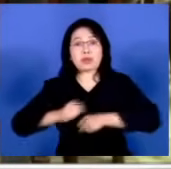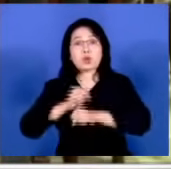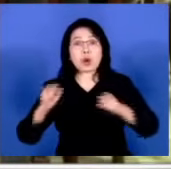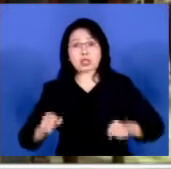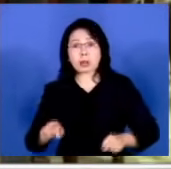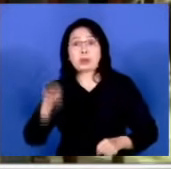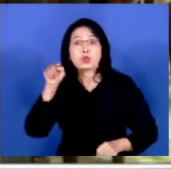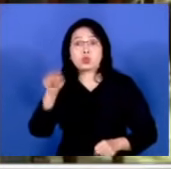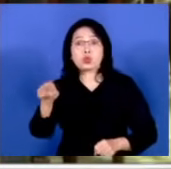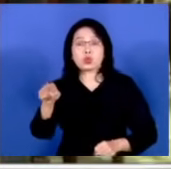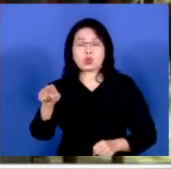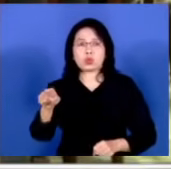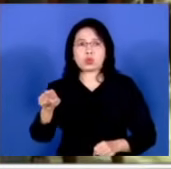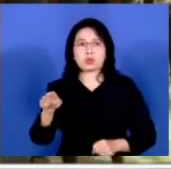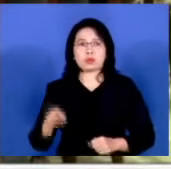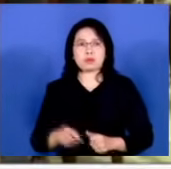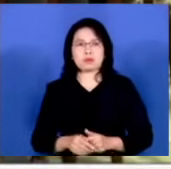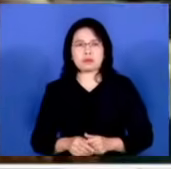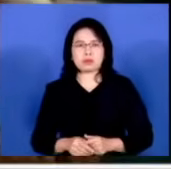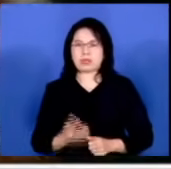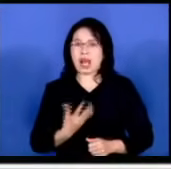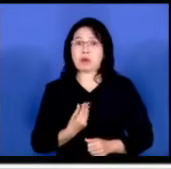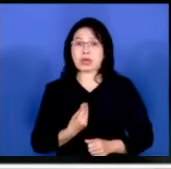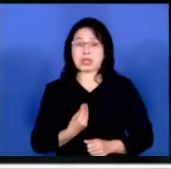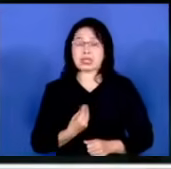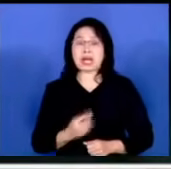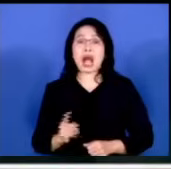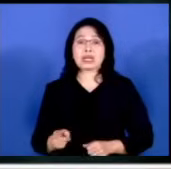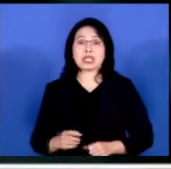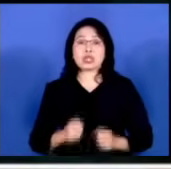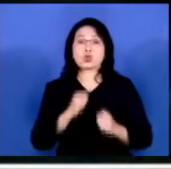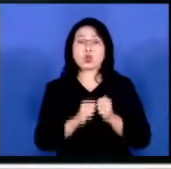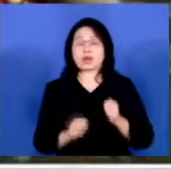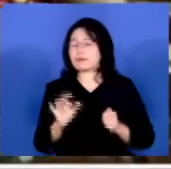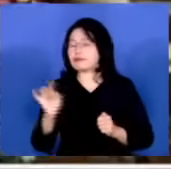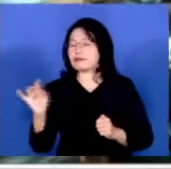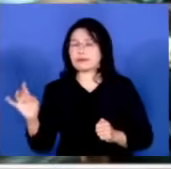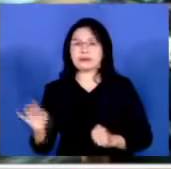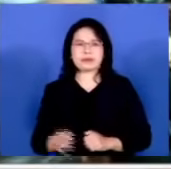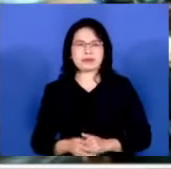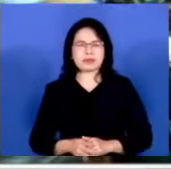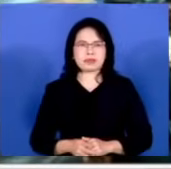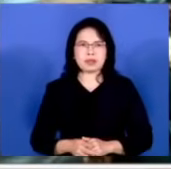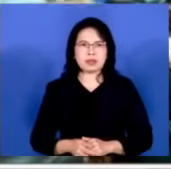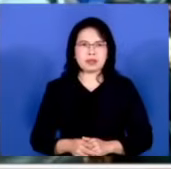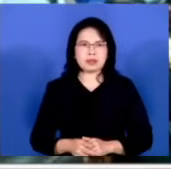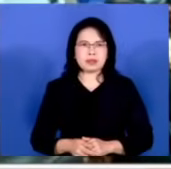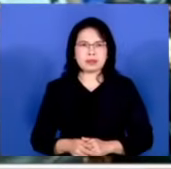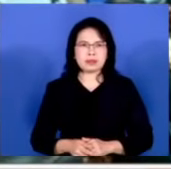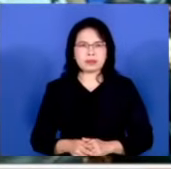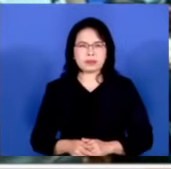EE kesan ee khawatir dengan adanya kecurangan dan sebagainya Bang ruhud kan dulu berulang kali